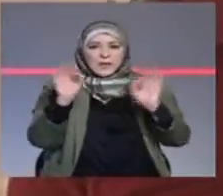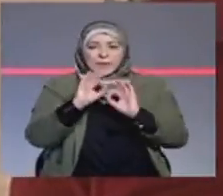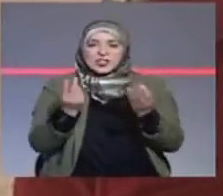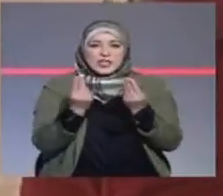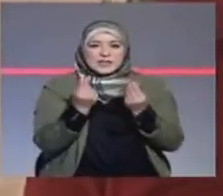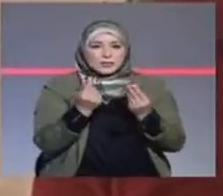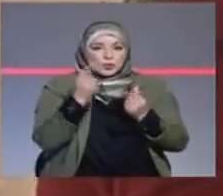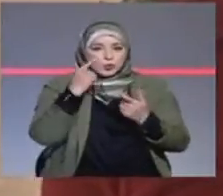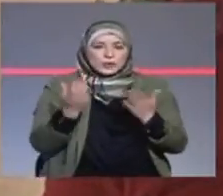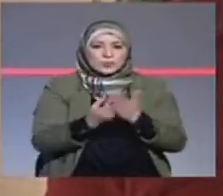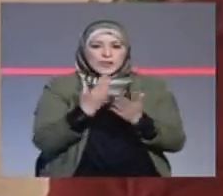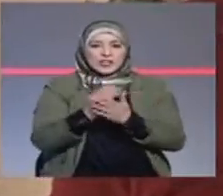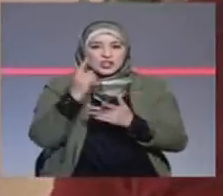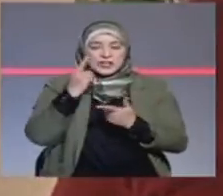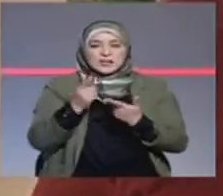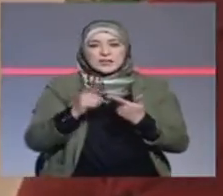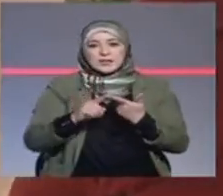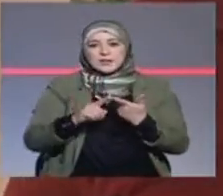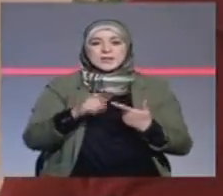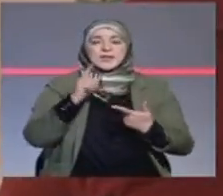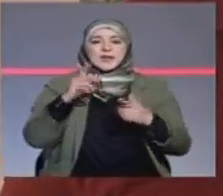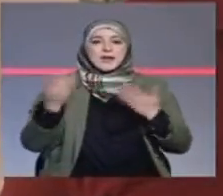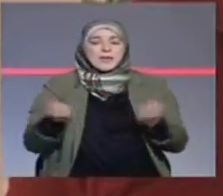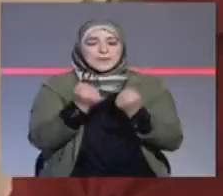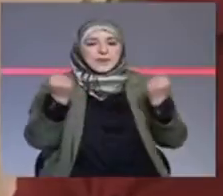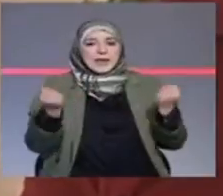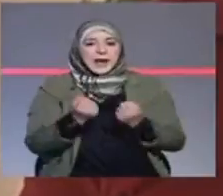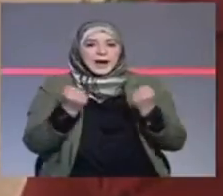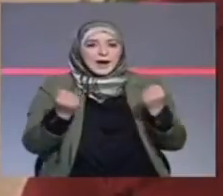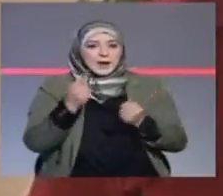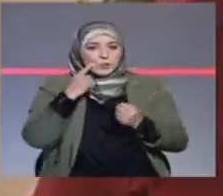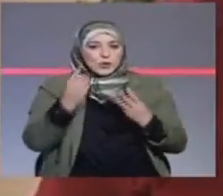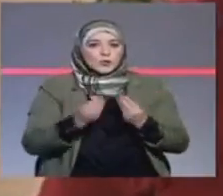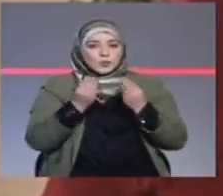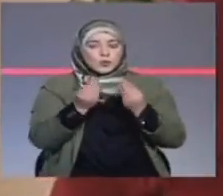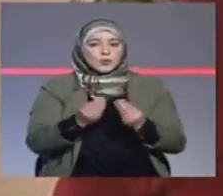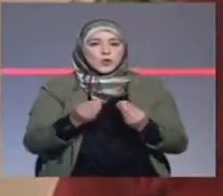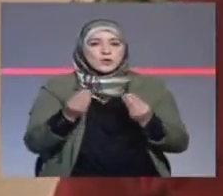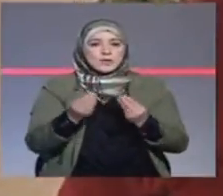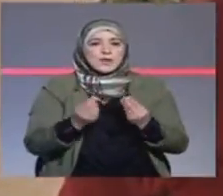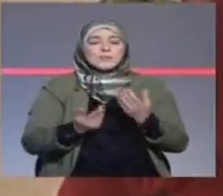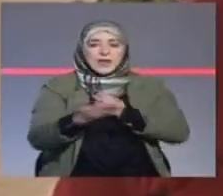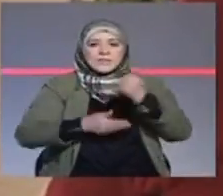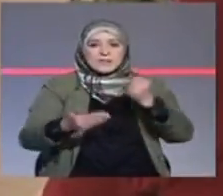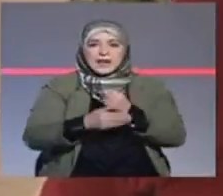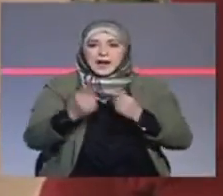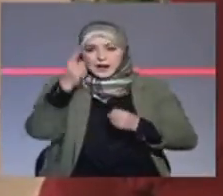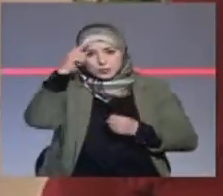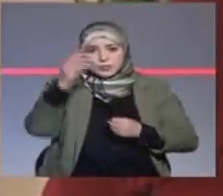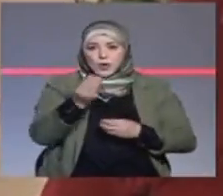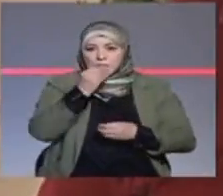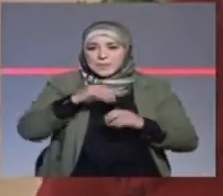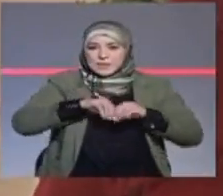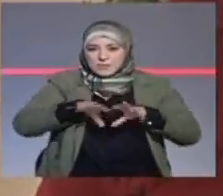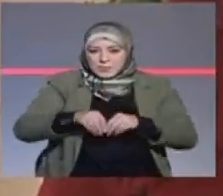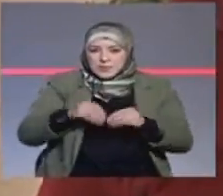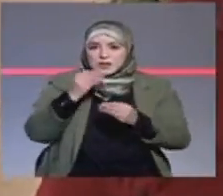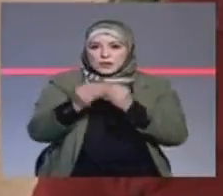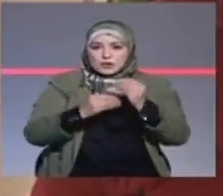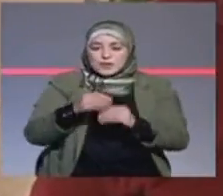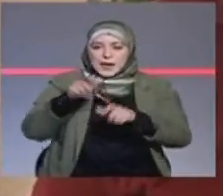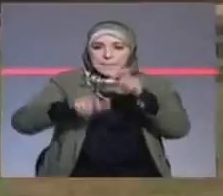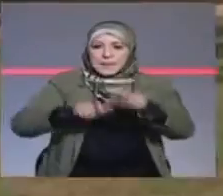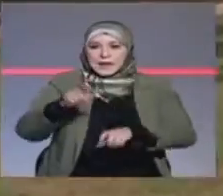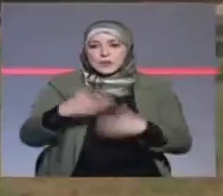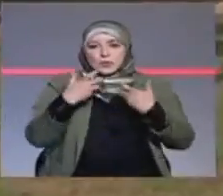لبيستيسيد لفونجيسيد، نحاول معناها أن نحقق الاكتفاء الذاتي لعائلتنا بدرجة أولى ولكل الراغبين في الشيء